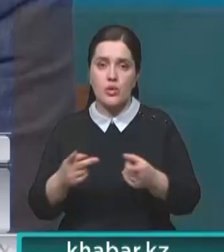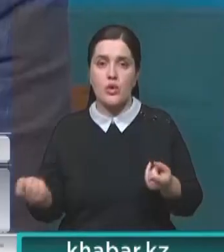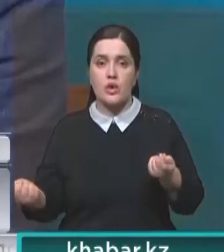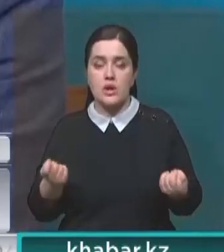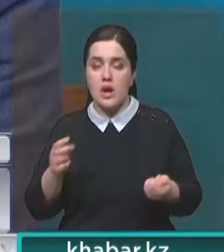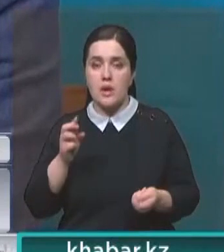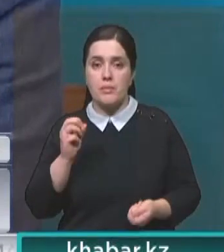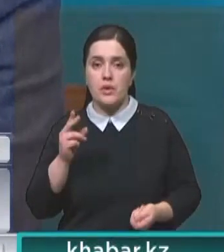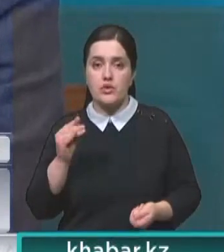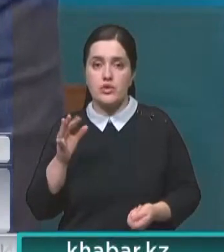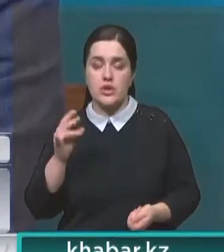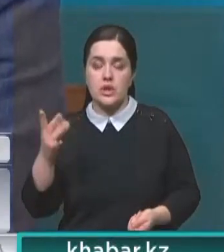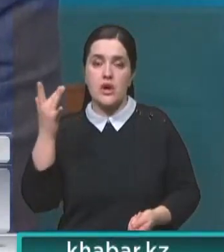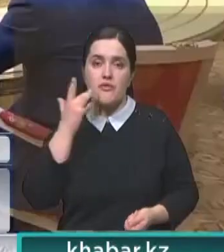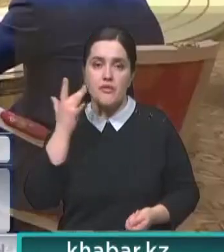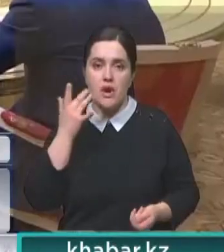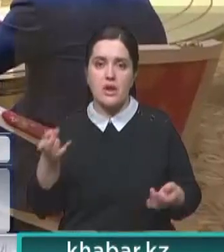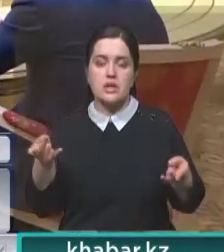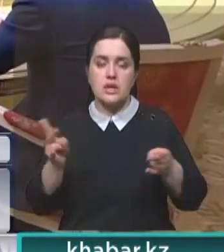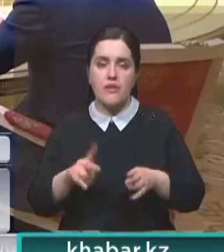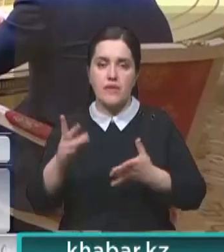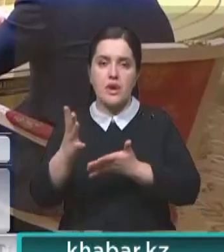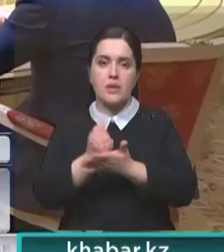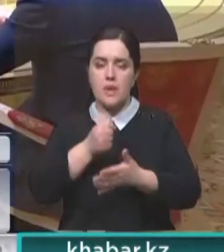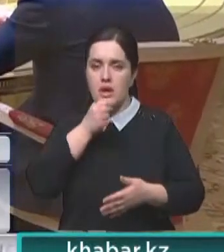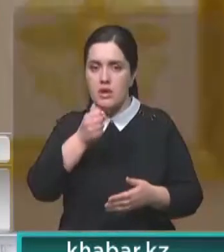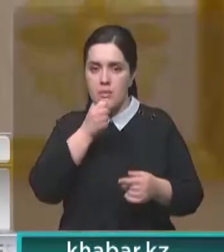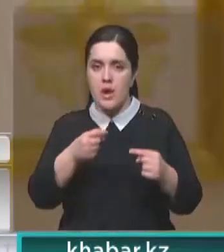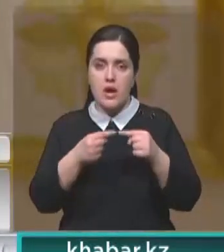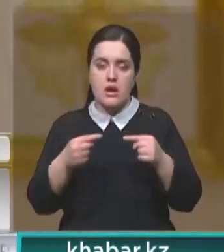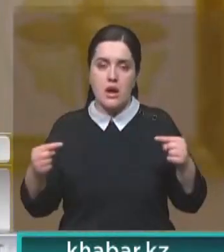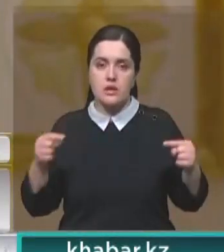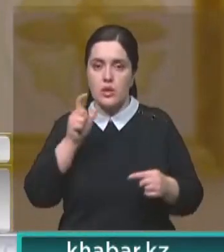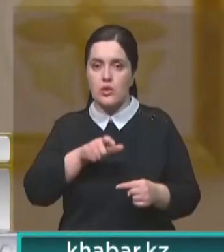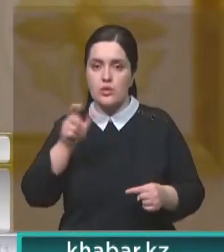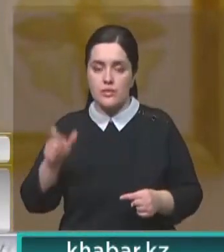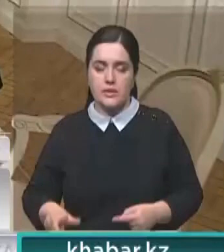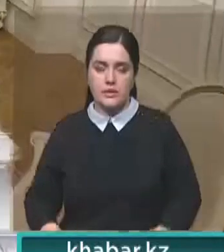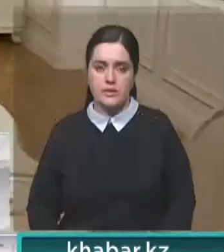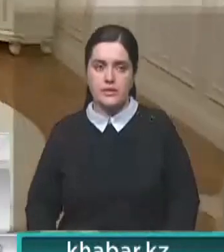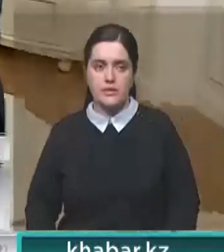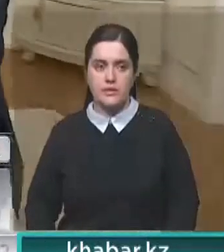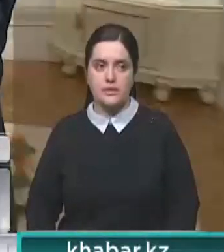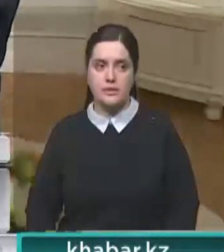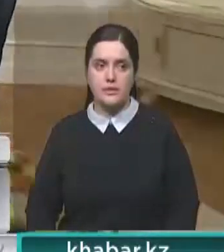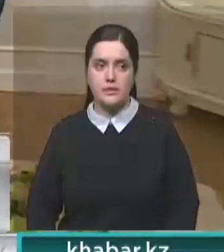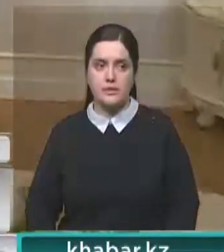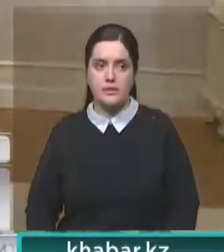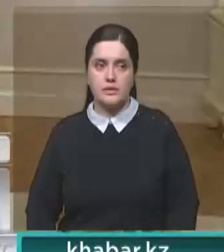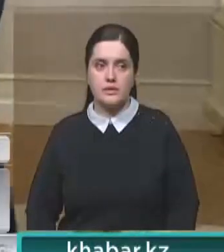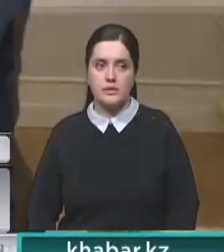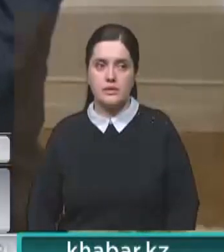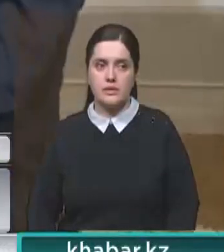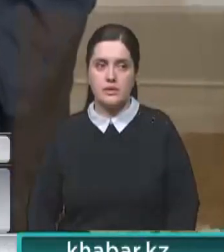руководителя, Бекхожин всегда оставался в профессии. В его копилке интервью с самыми разными людьми мирового масштаба. Я вам свою книгу подарить, вот мы